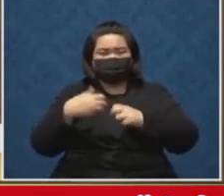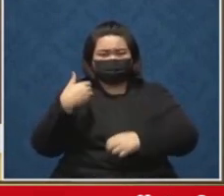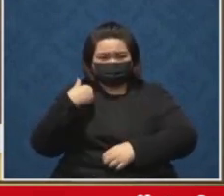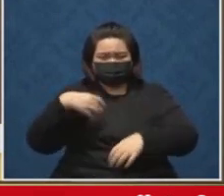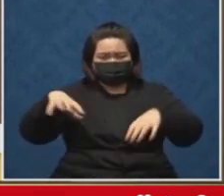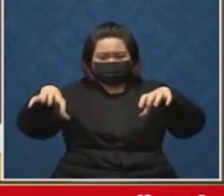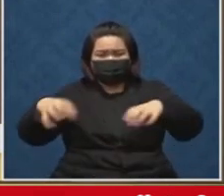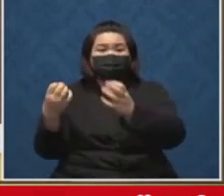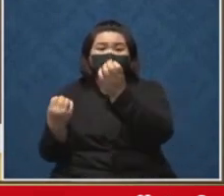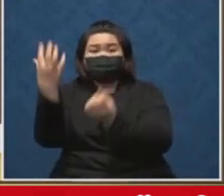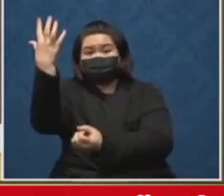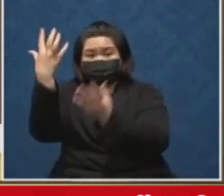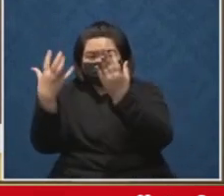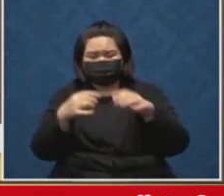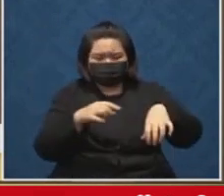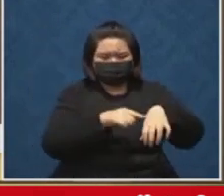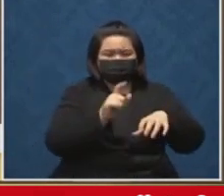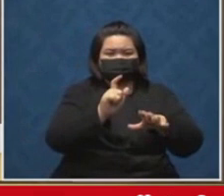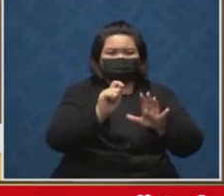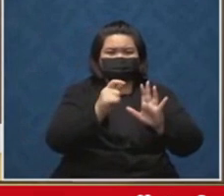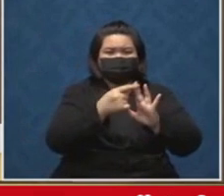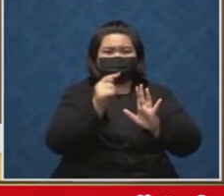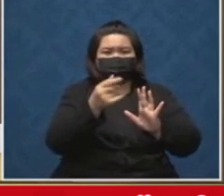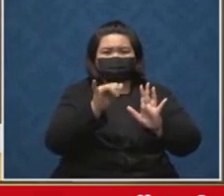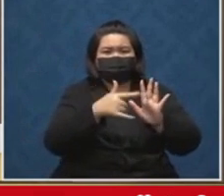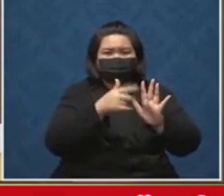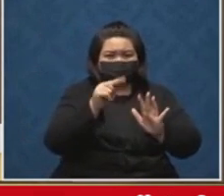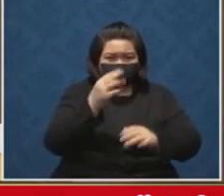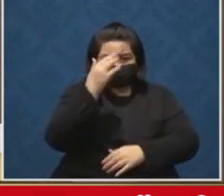านประธานเพราะบ้านผมอยู่ในเขตภูพาน